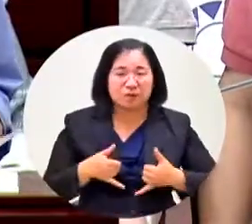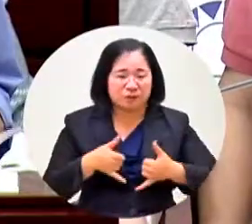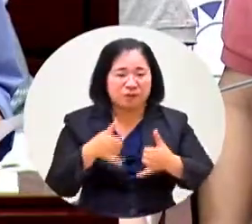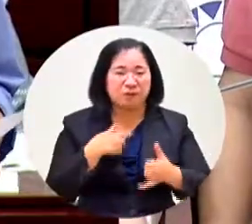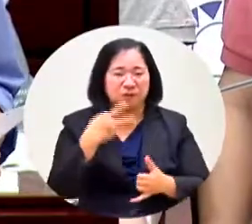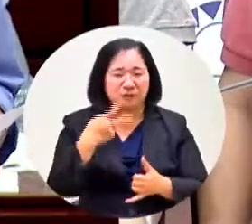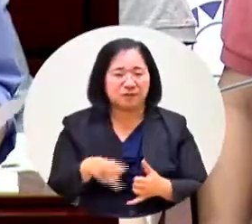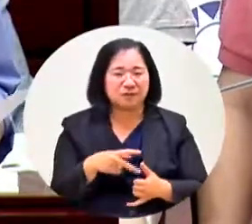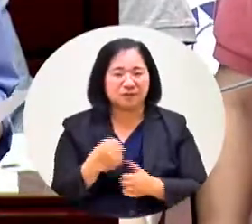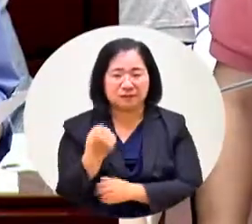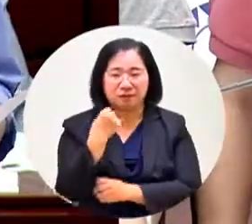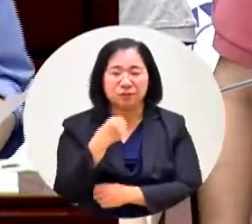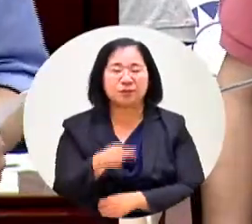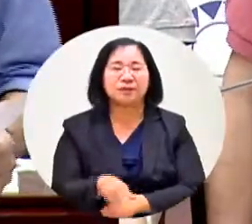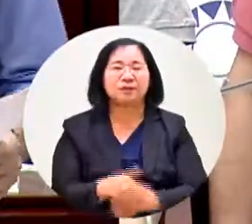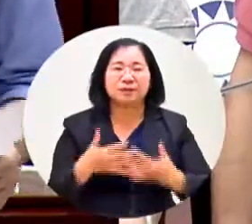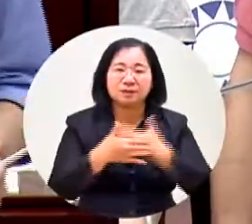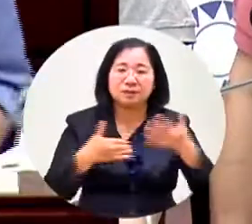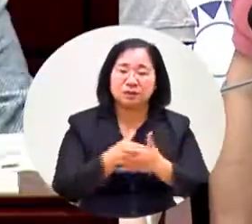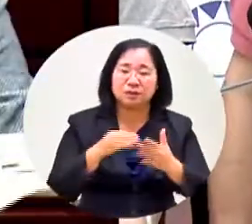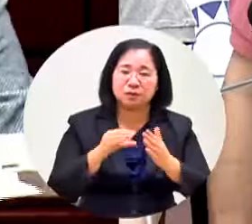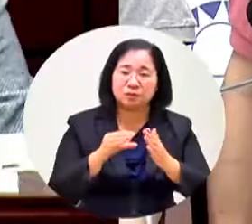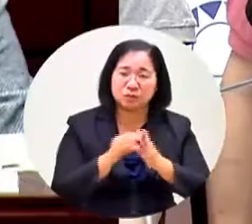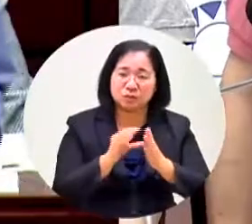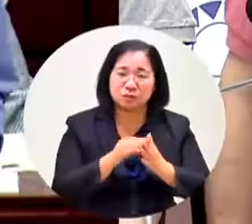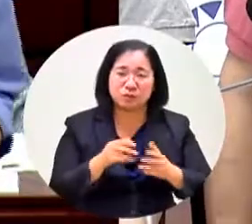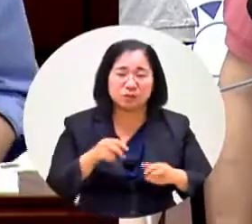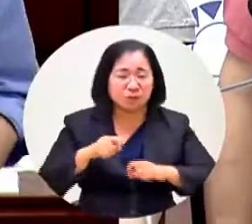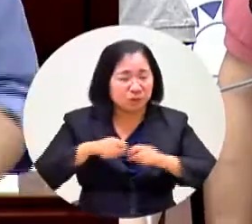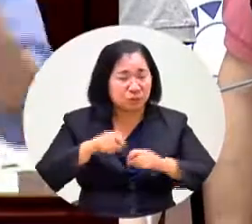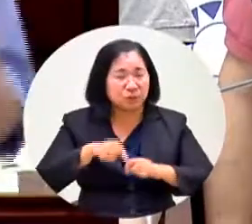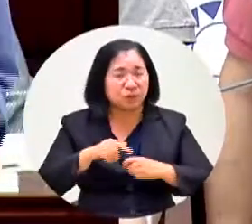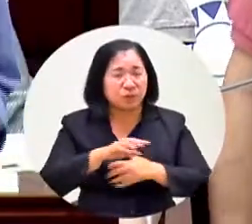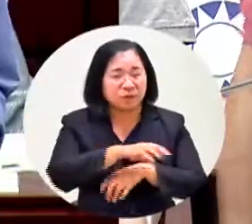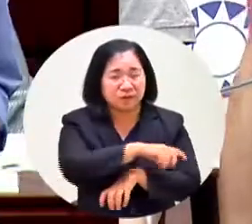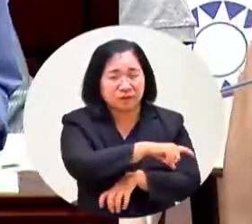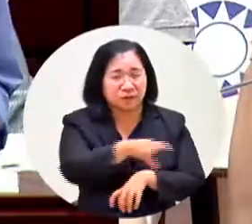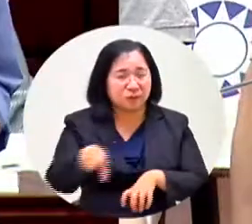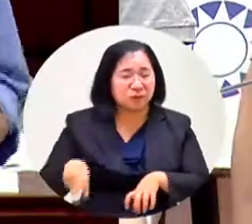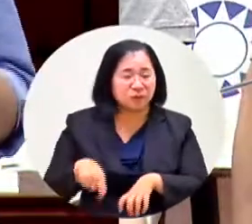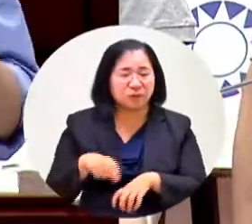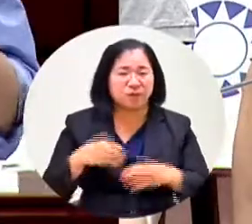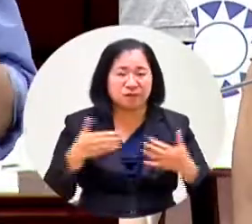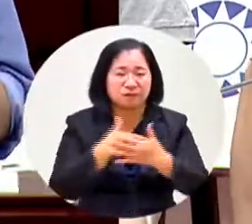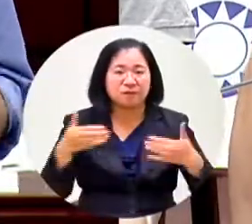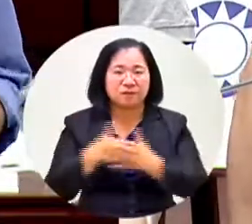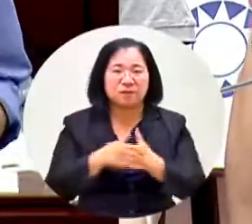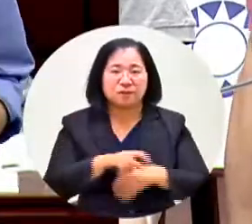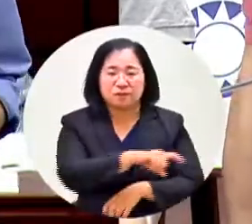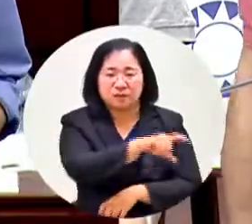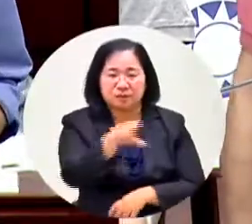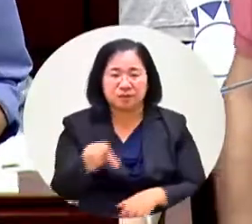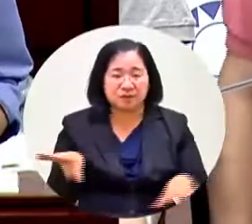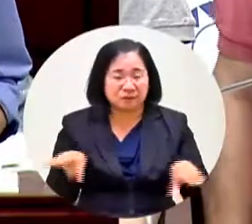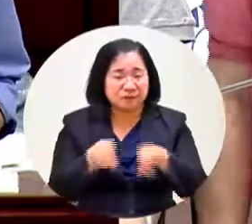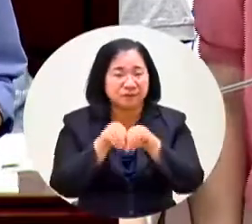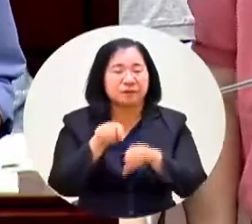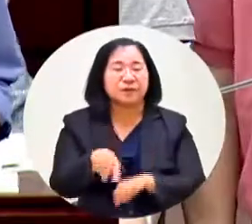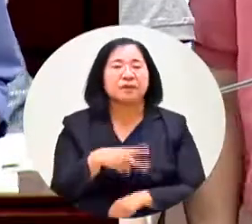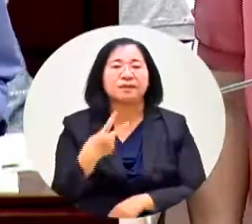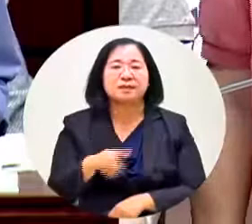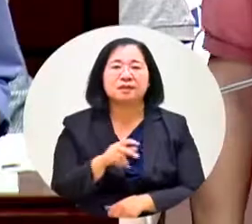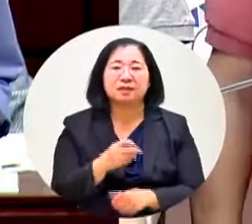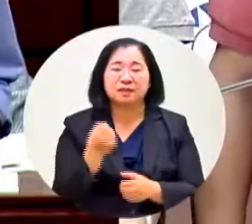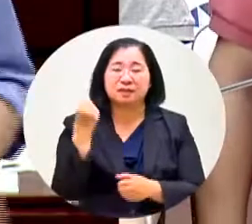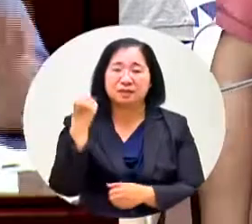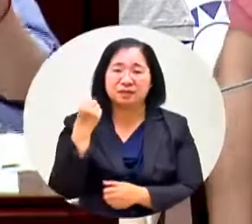修正建议，我们也请公务局整个连外道路要开始加强，我们也请交通局开始规划整个对外